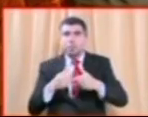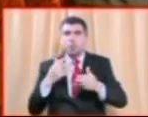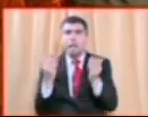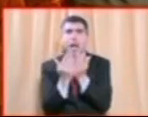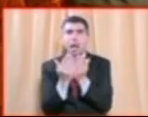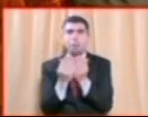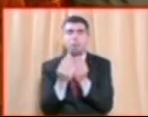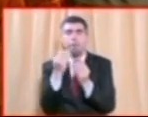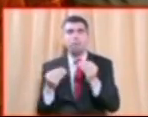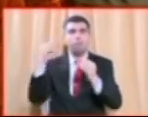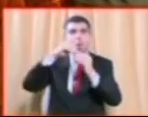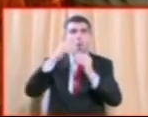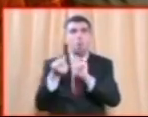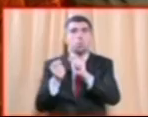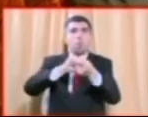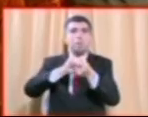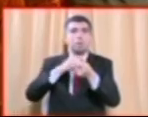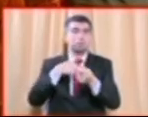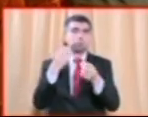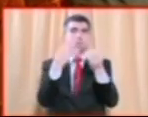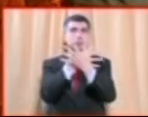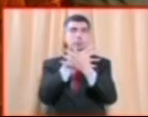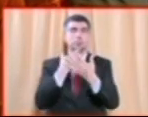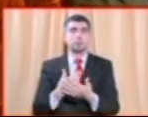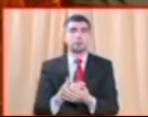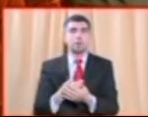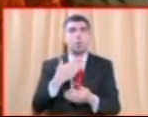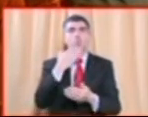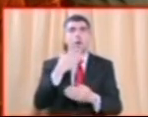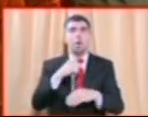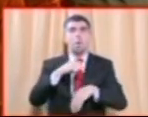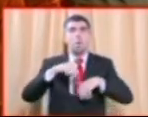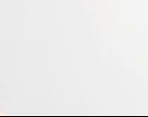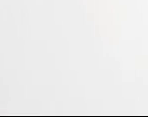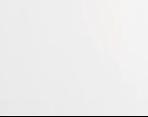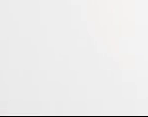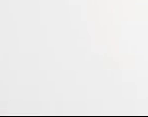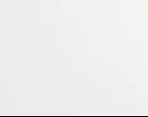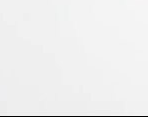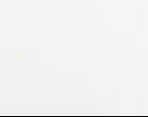الطلبات من فوق ذاك العدد ديال التلامذه اللي خداو البكالوريا. شكرا السيد الوزير المحترم.